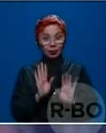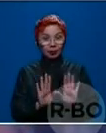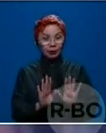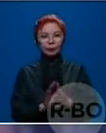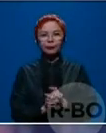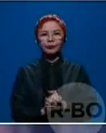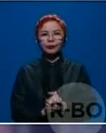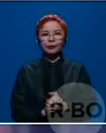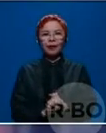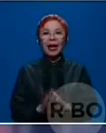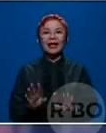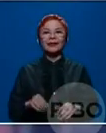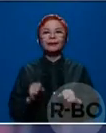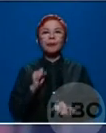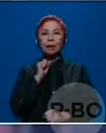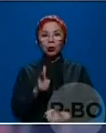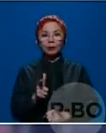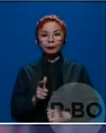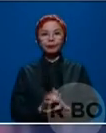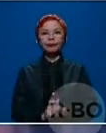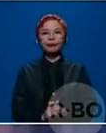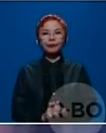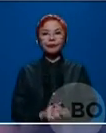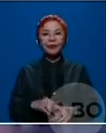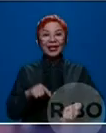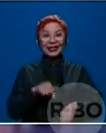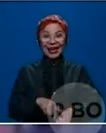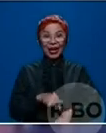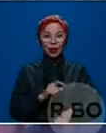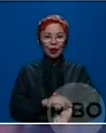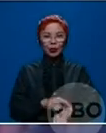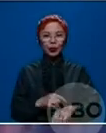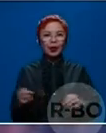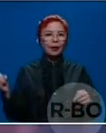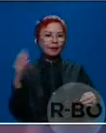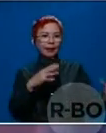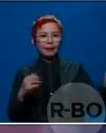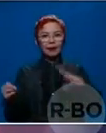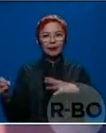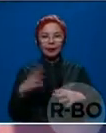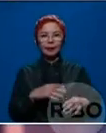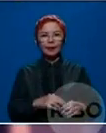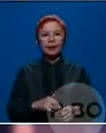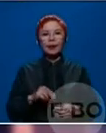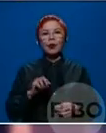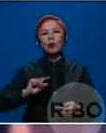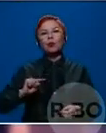kini terbuka ruang untuk para kandidat saling menanggapi akan dimulai dari paslon